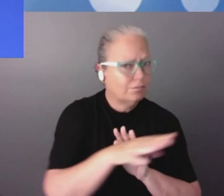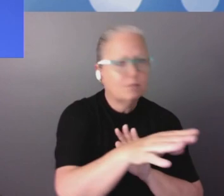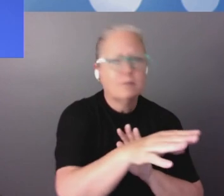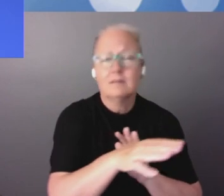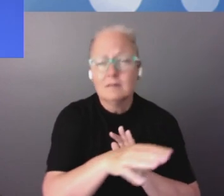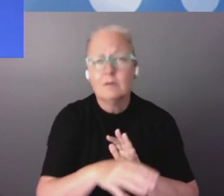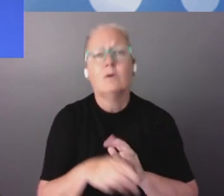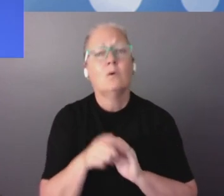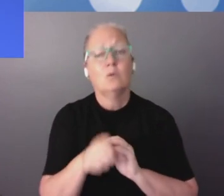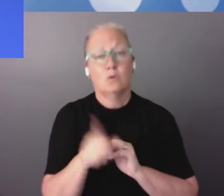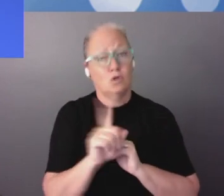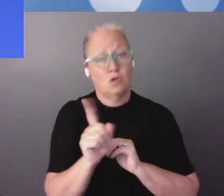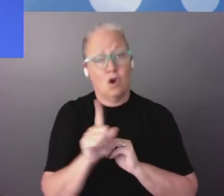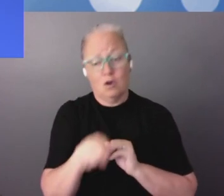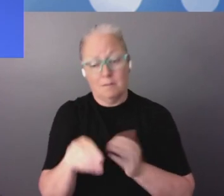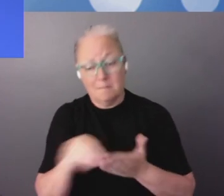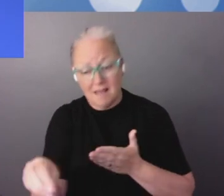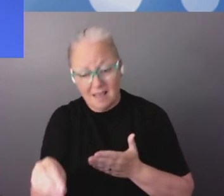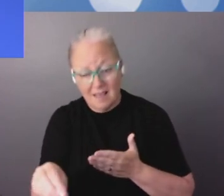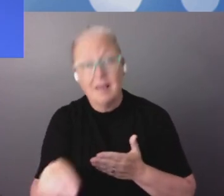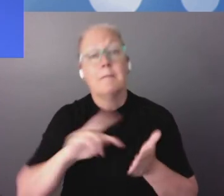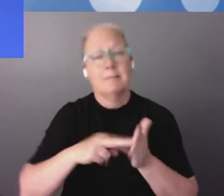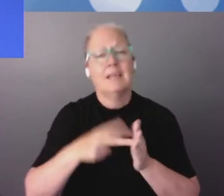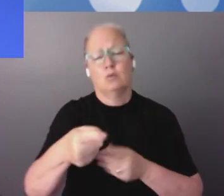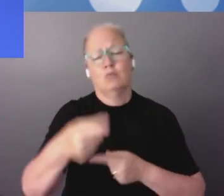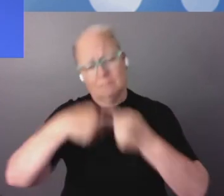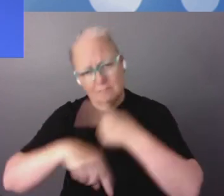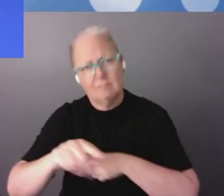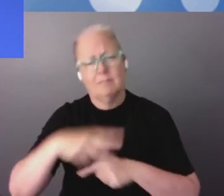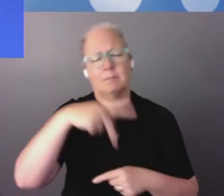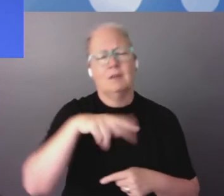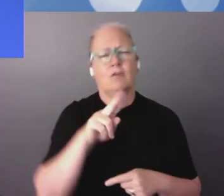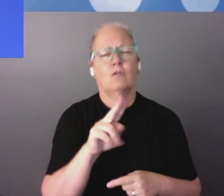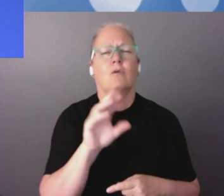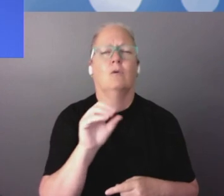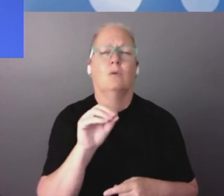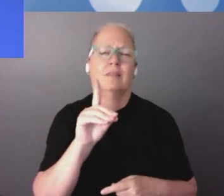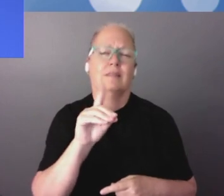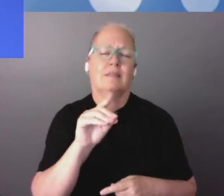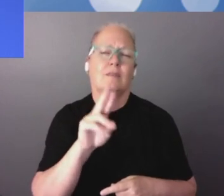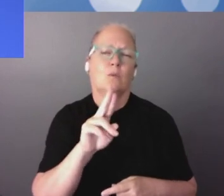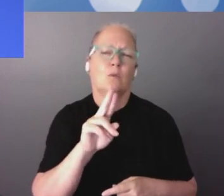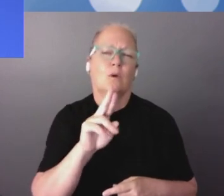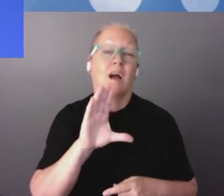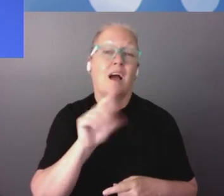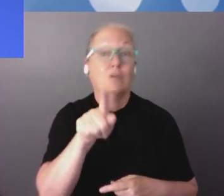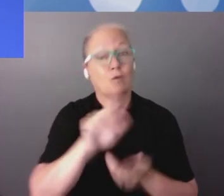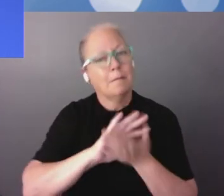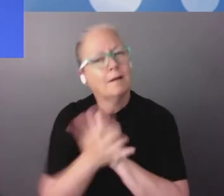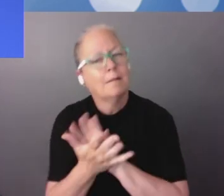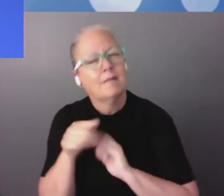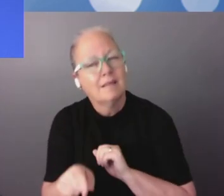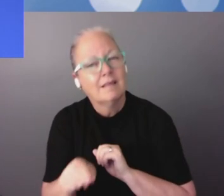收割的工具。我们应该明确理解到互联网是多么强大的一